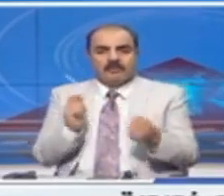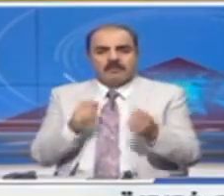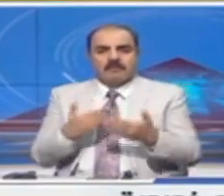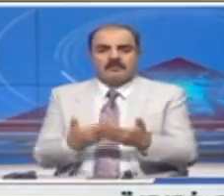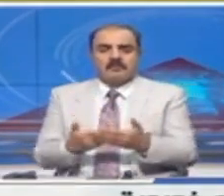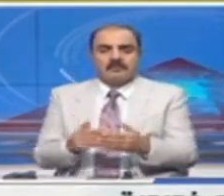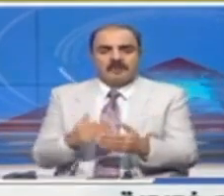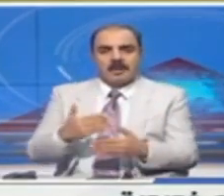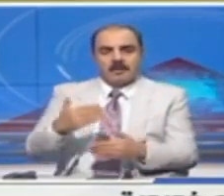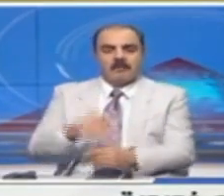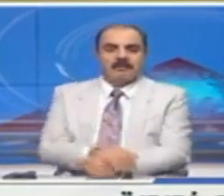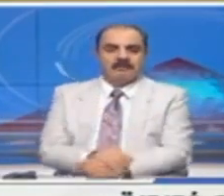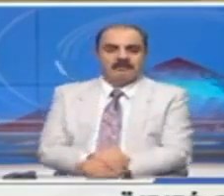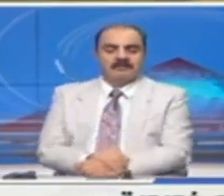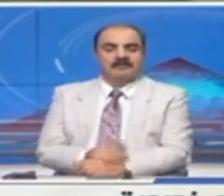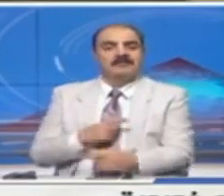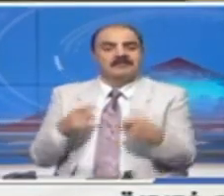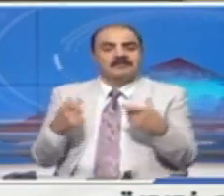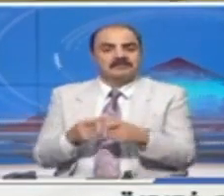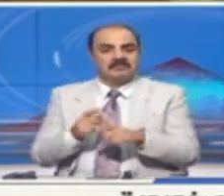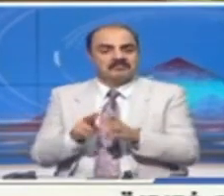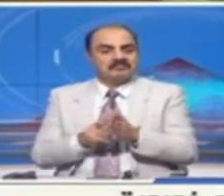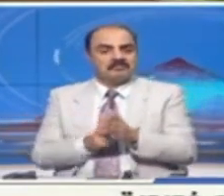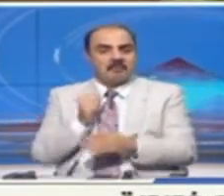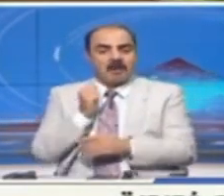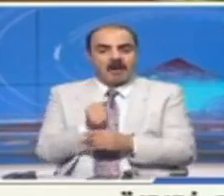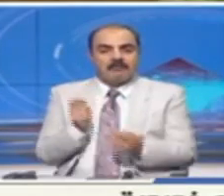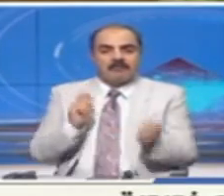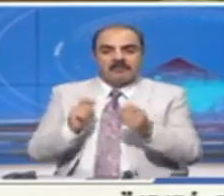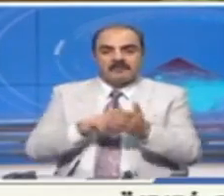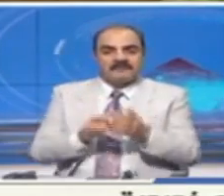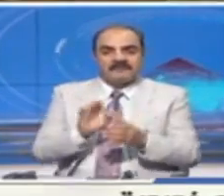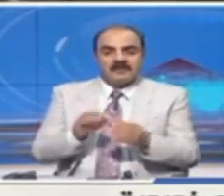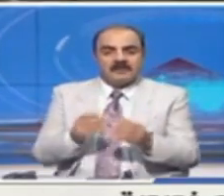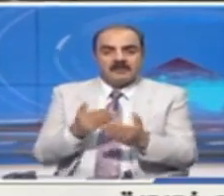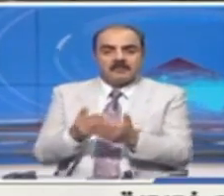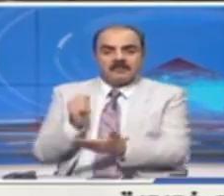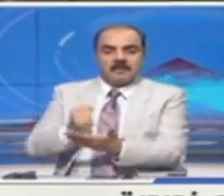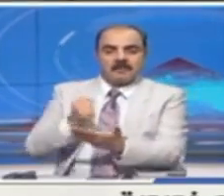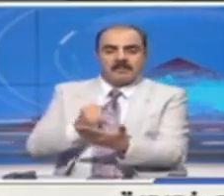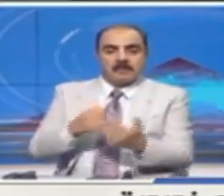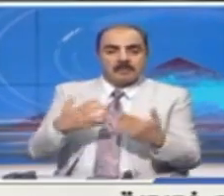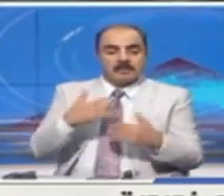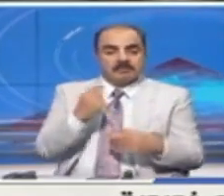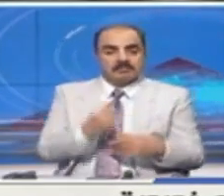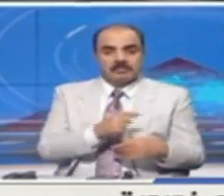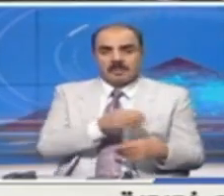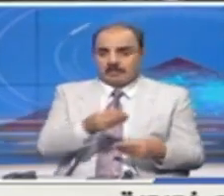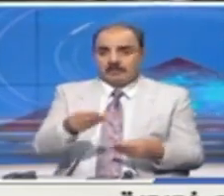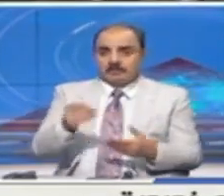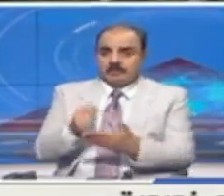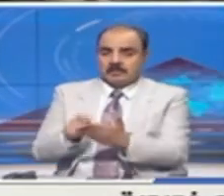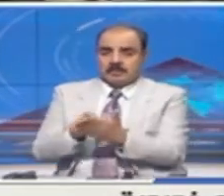الصناعة في هذه المرحلة. جاء ذلك خلال اجتماع لمتابعة موقف الأراضي الصناعية التي يحصل عليها